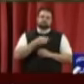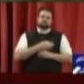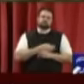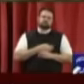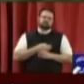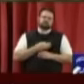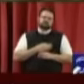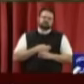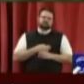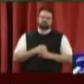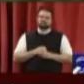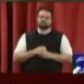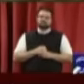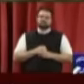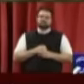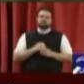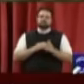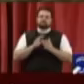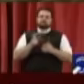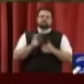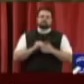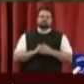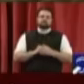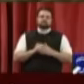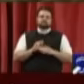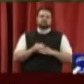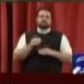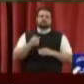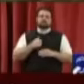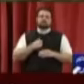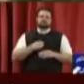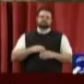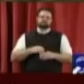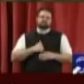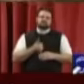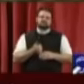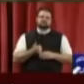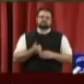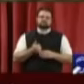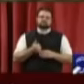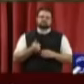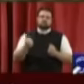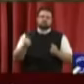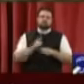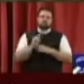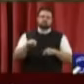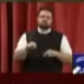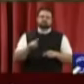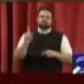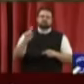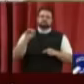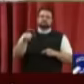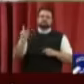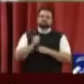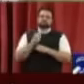Folosiți limbaj în comunicare de genul. Pe mine mă deranjează comportamentul ăsta sau asta nu-mi face bine. Și asta îi